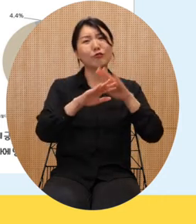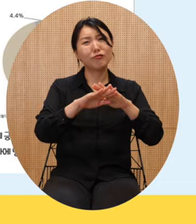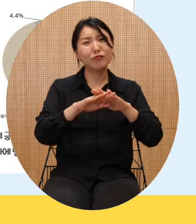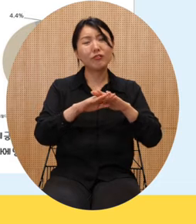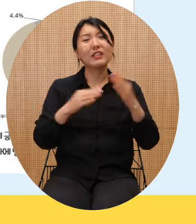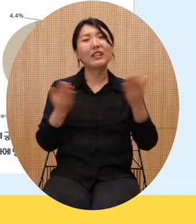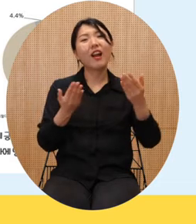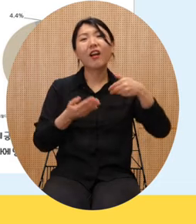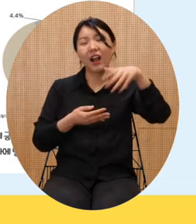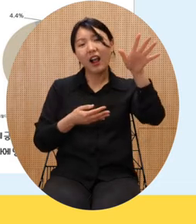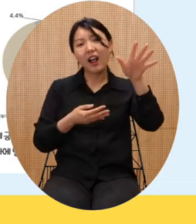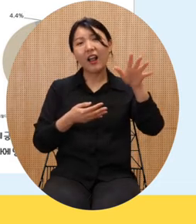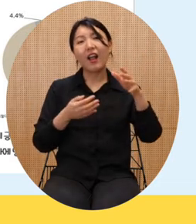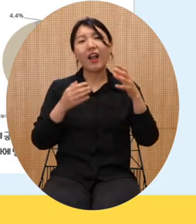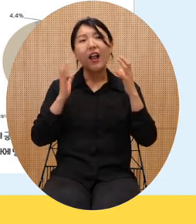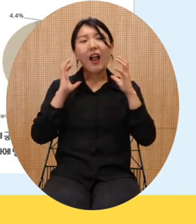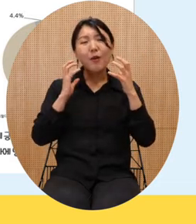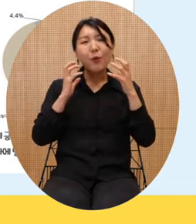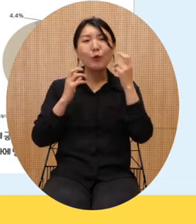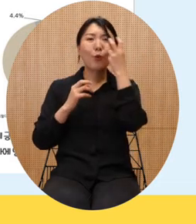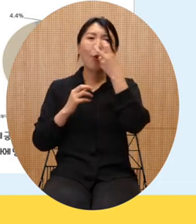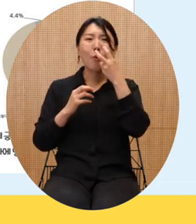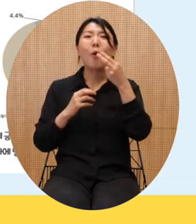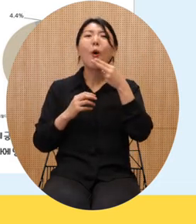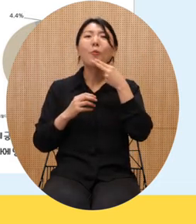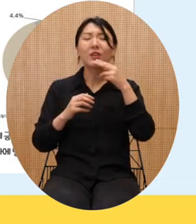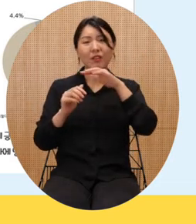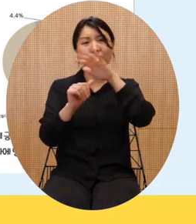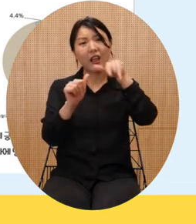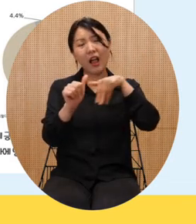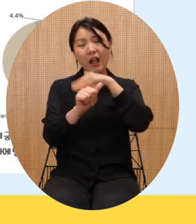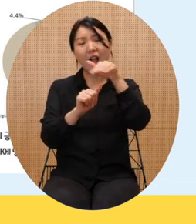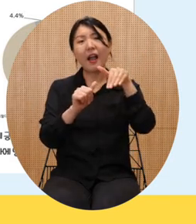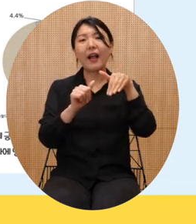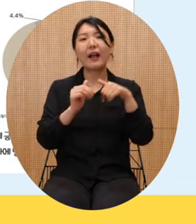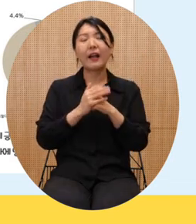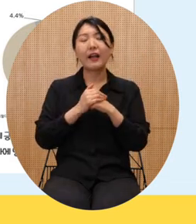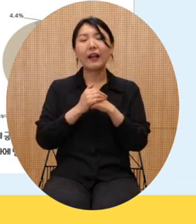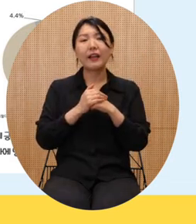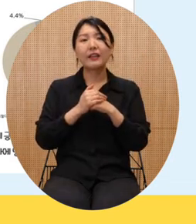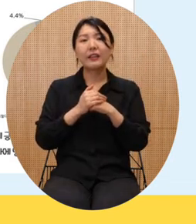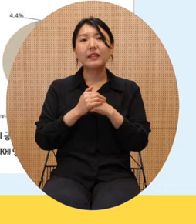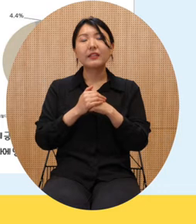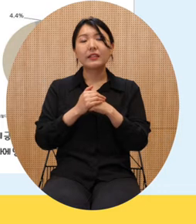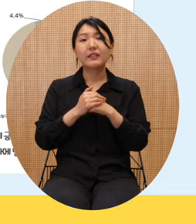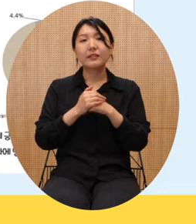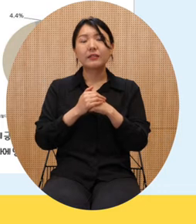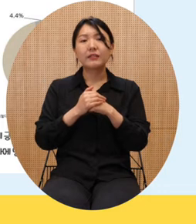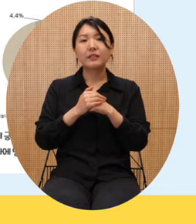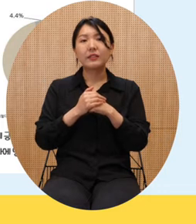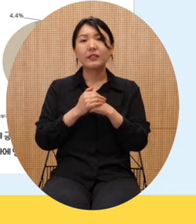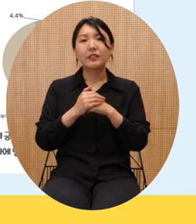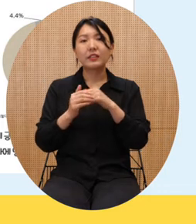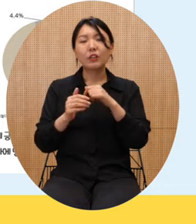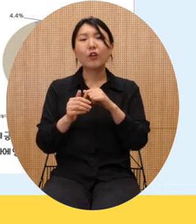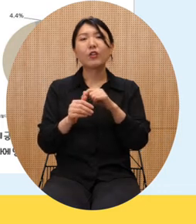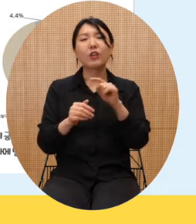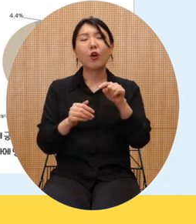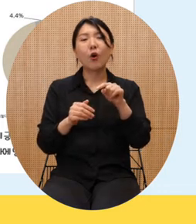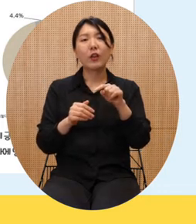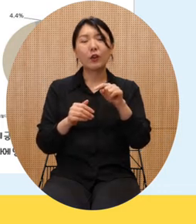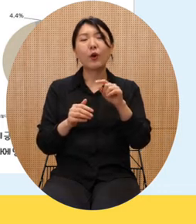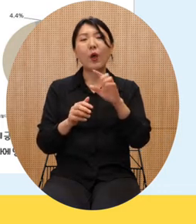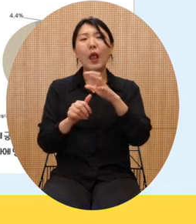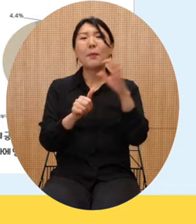그러면 그 아이를 두고 돈을 벌러 가야 되잖아요. 아이를 돌봄이 이제 부재한 상황에서도